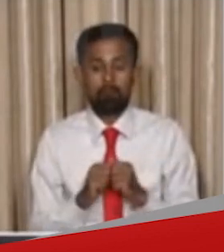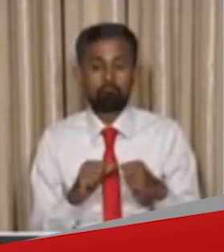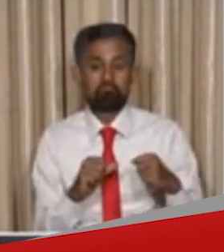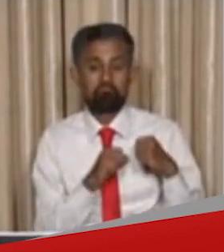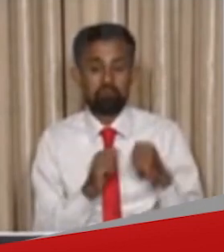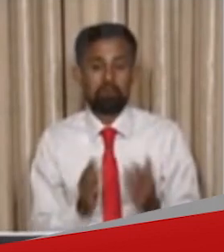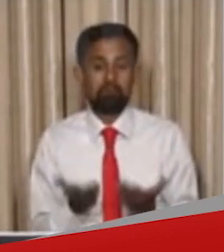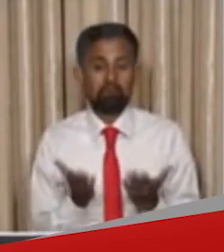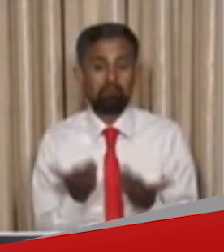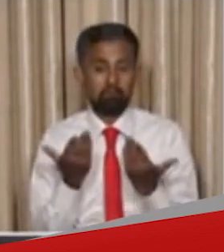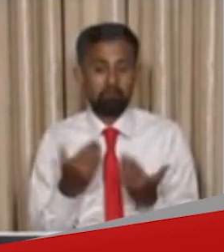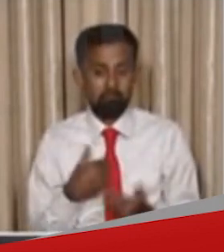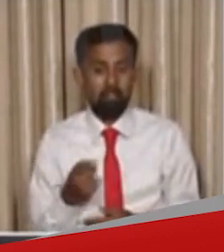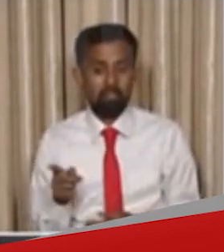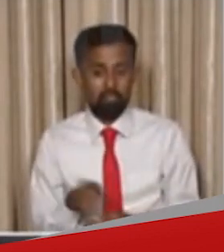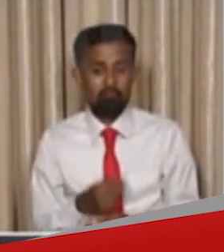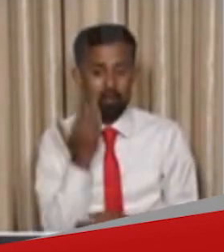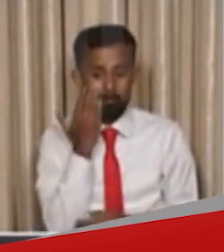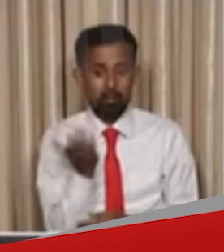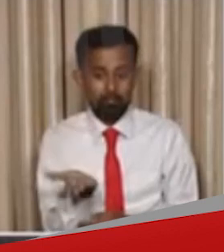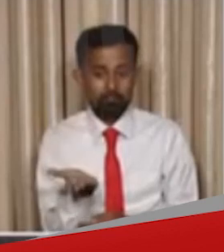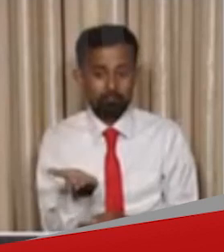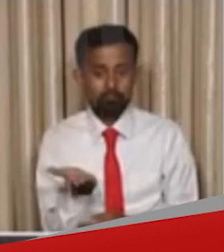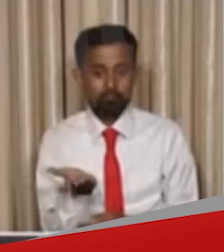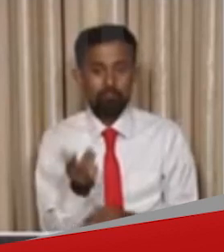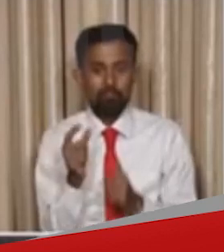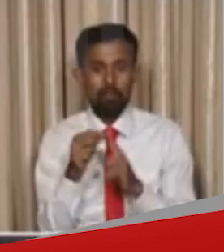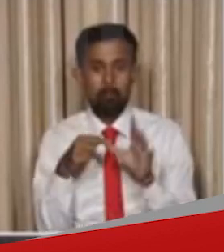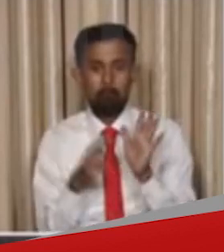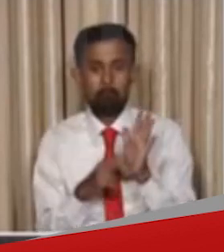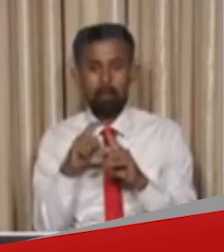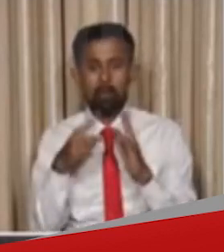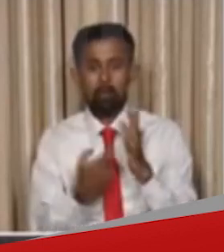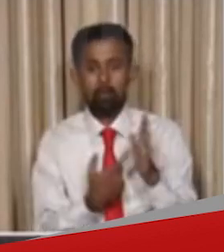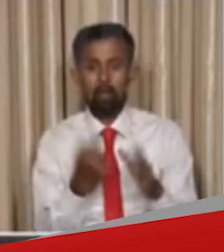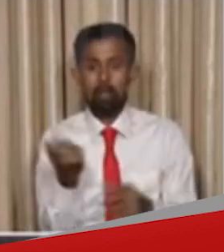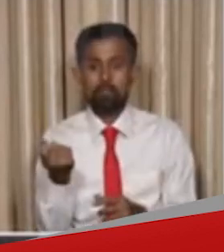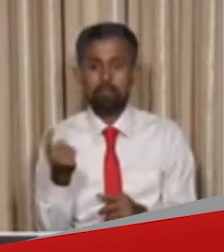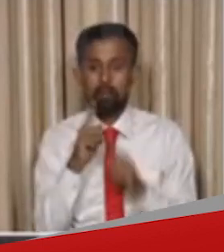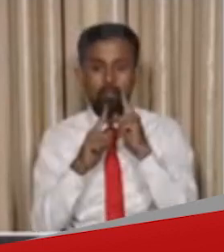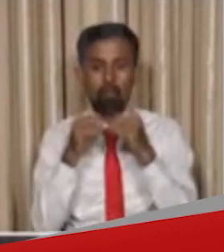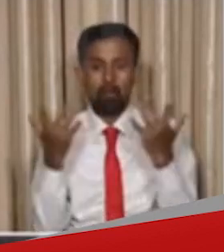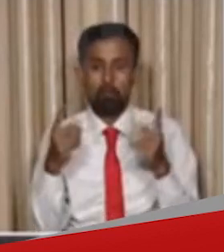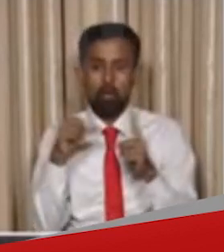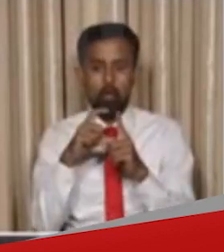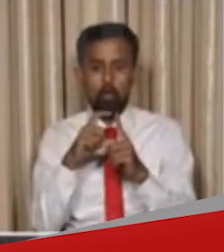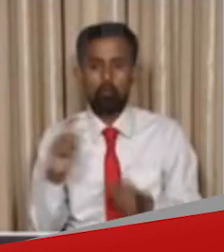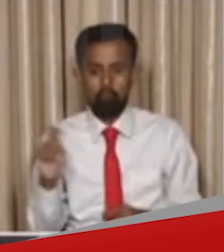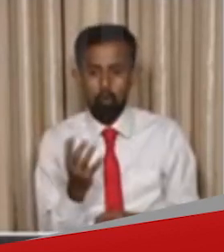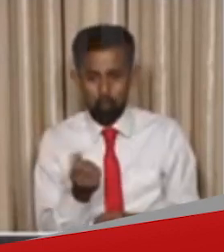තමයි අපි දැන් මේ දවස්වල දකින්නේ. මේගොල්ලෝ පැන්ඩෝරාවල තියෙන ඒ මුදල් ගැන කතා කරන්නේ නැහැ. දැන් අපිට ඩොලර් අවශ්‍යලා